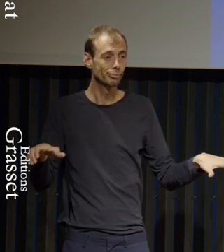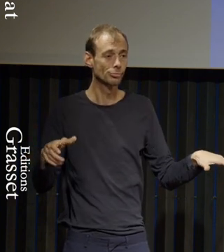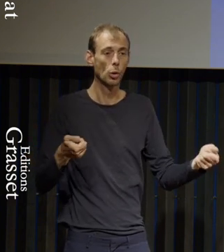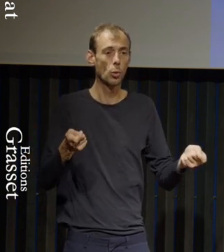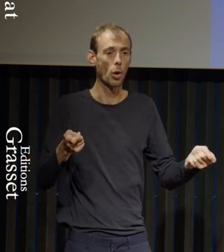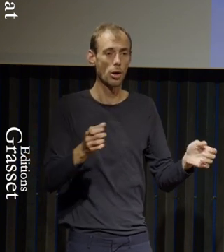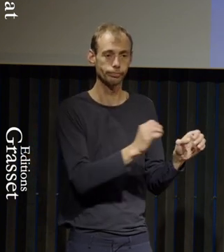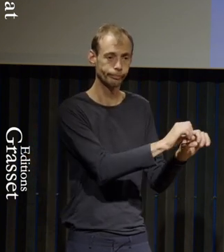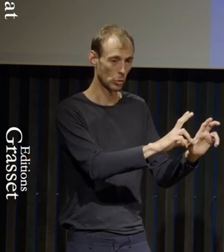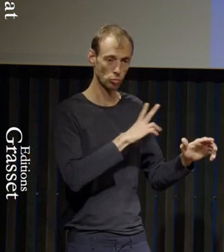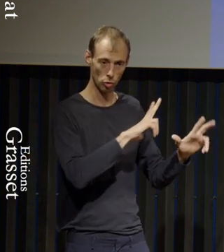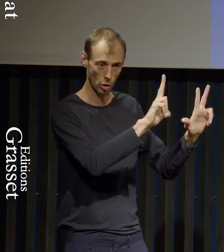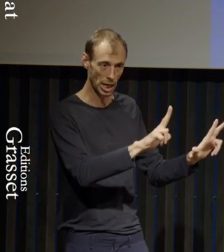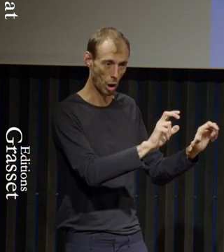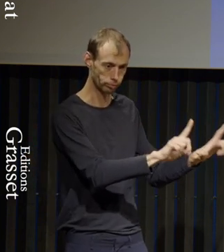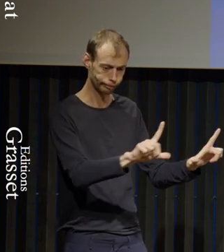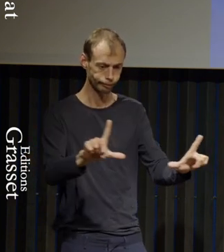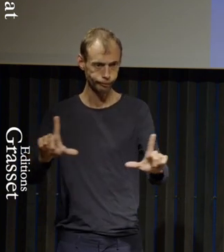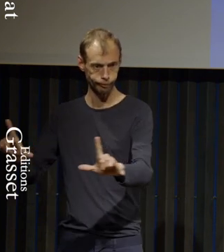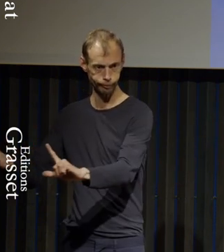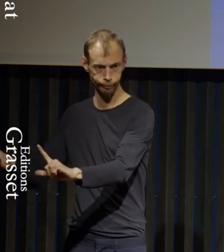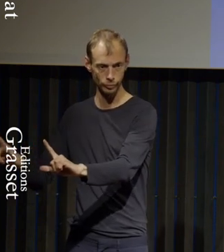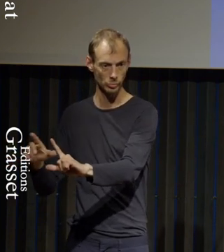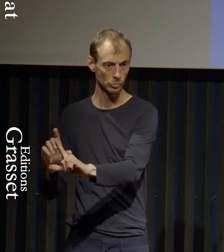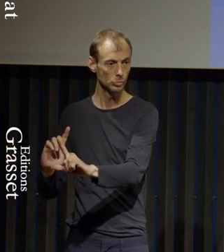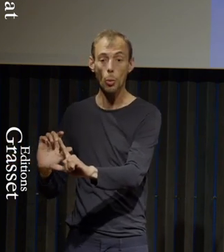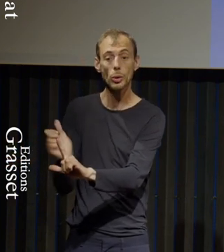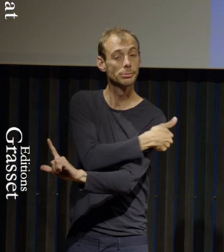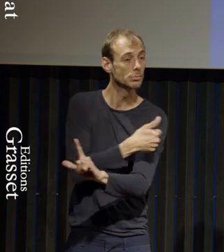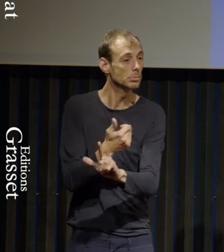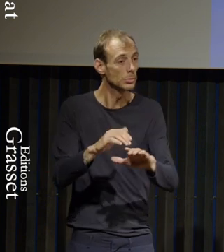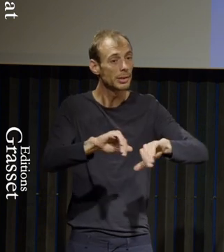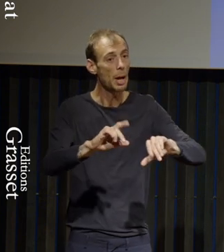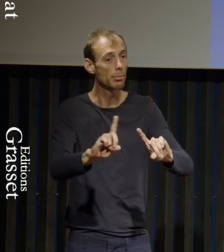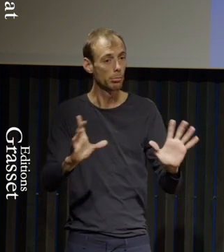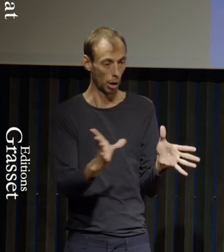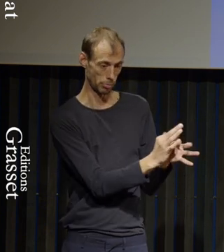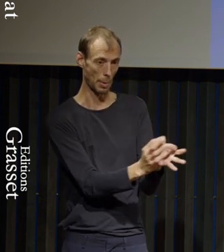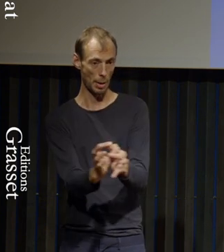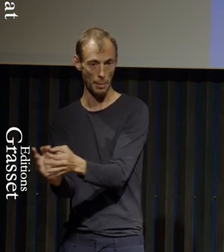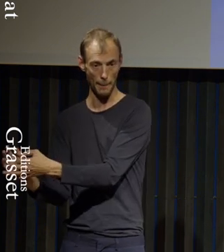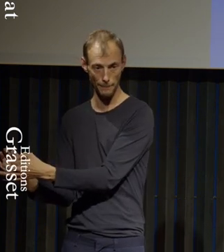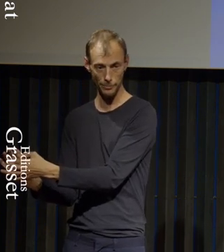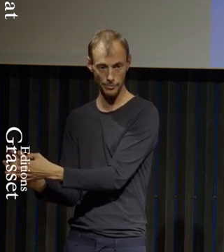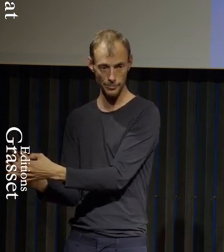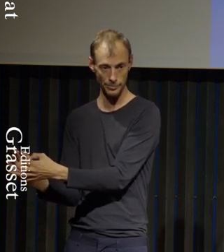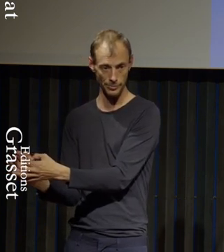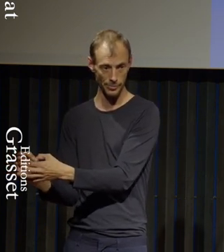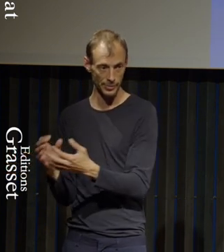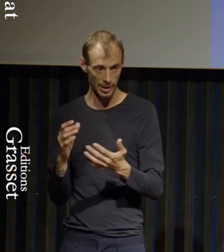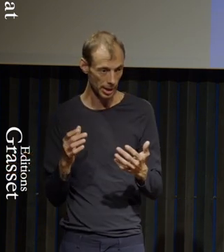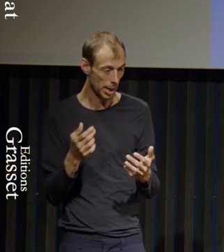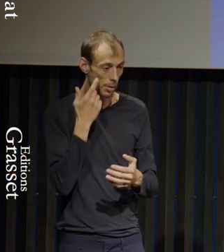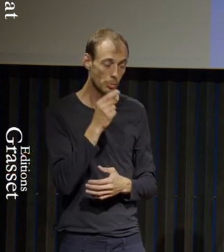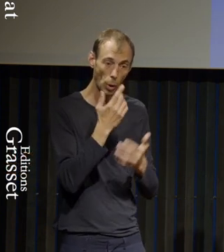différents ordinateurs qui seraient tous responsables, liés les uns aux autres, et que en l'occurrence là, c'est une histoire de prisme entre l'intérieur et